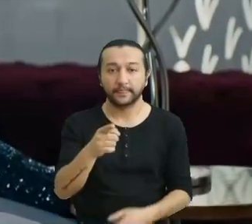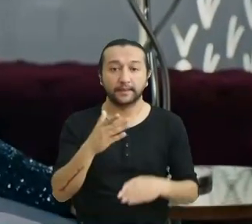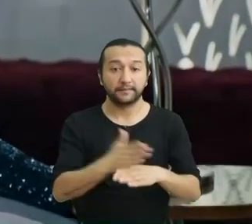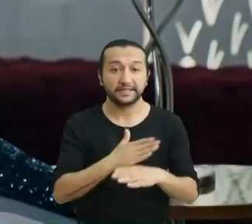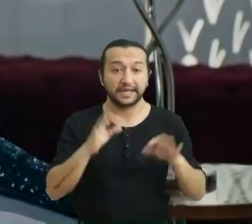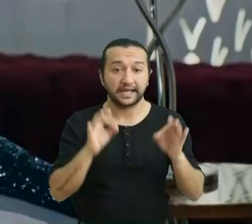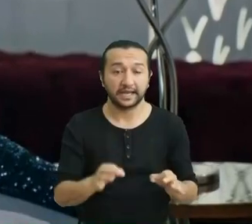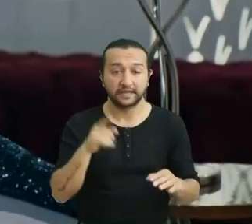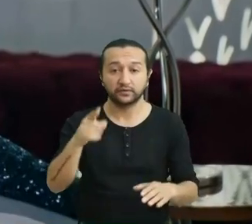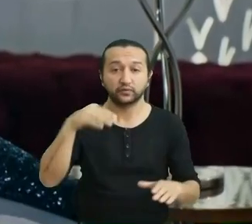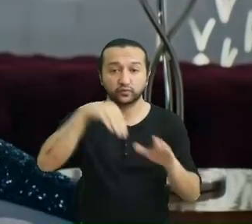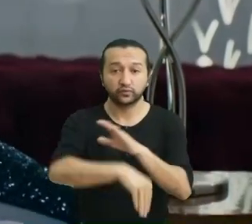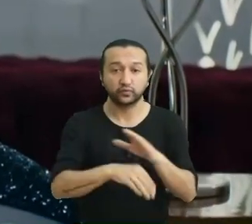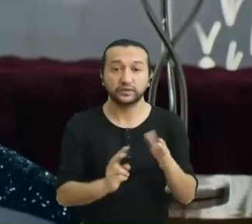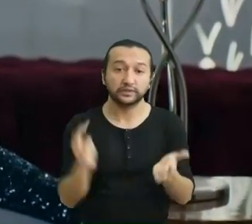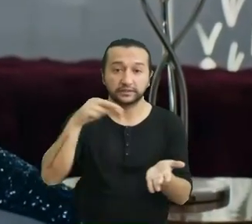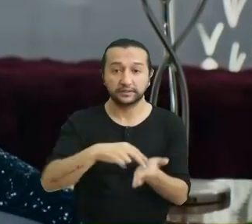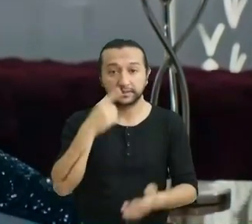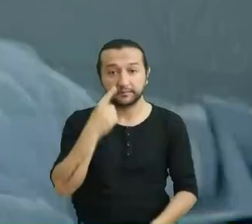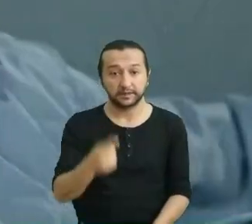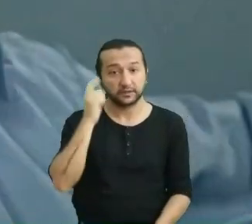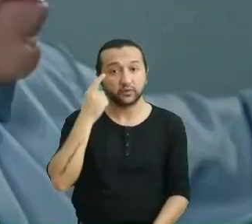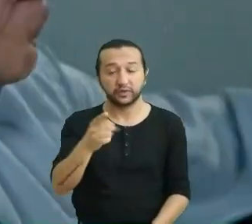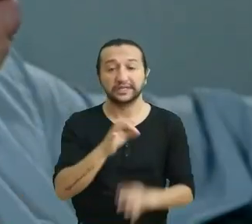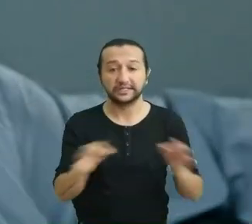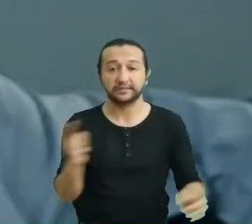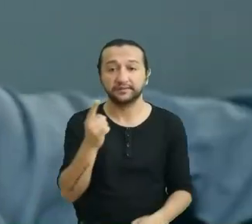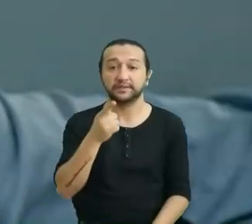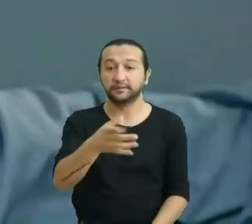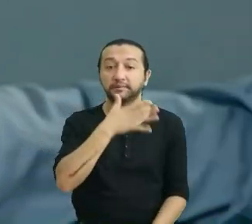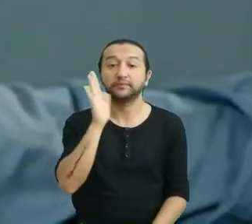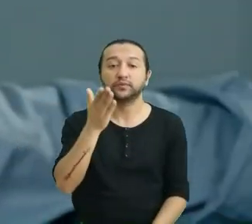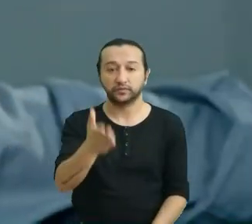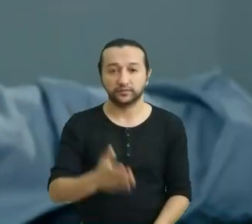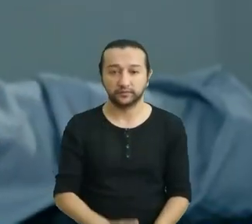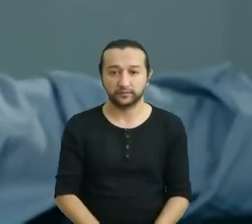Meseleye hala çukurdan çıkmak olarak baktığınıza göre hiçbir şey bilmiyorsunuz.